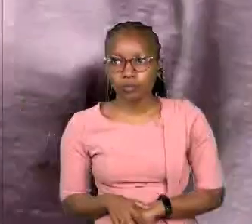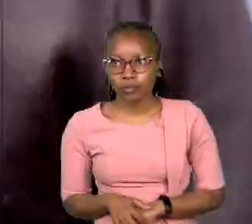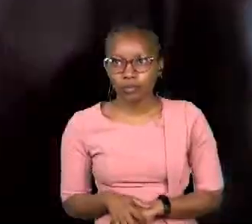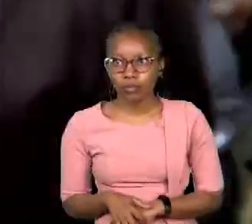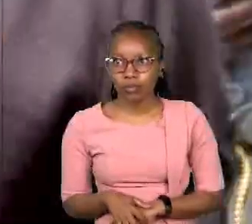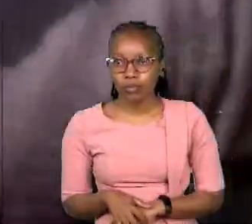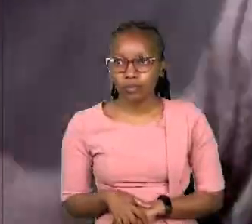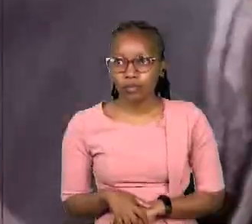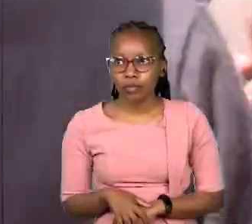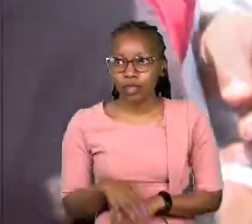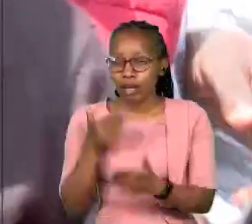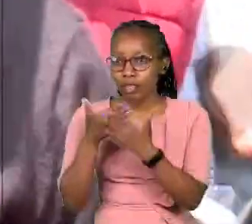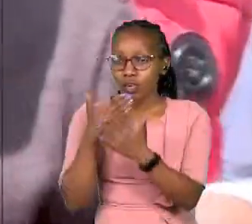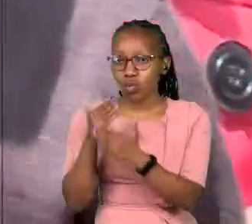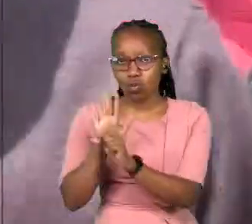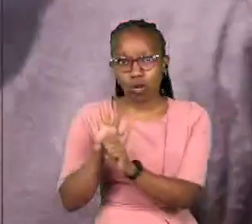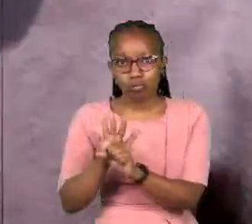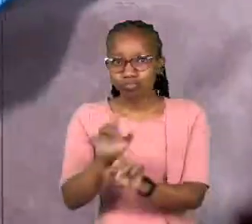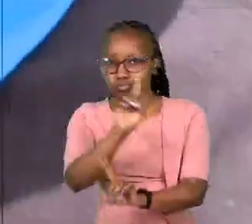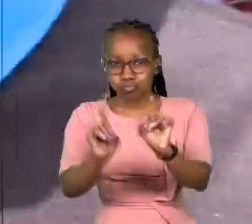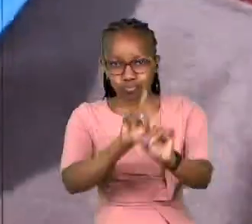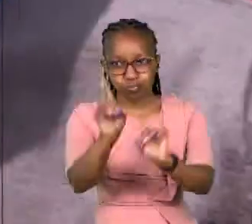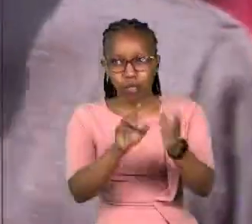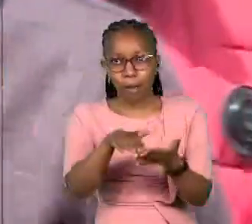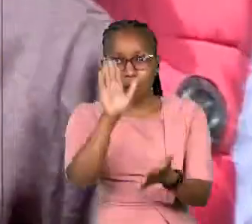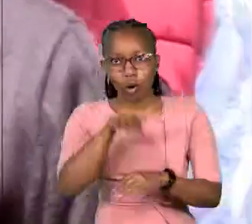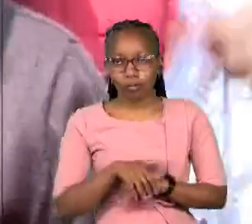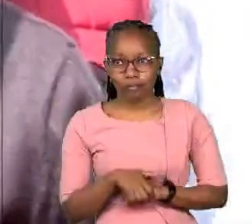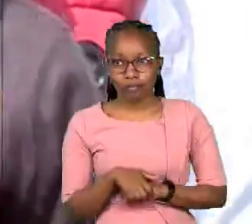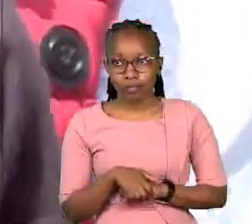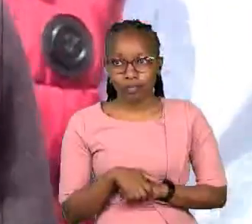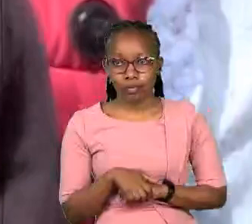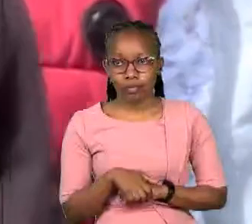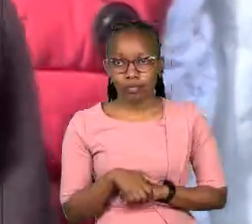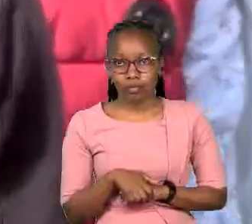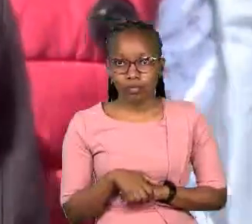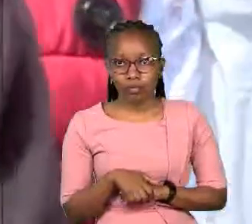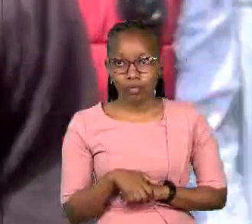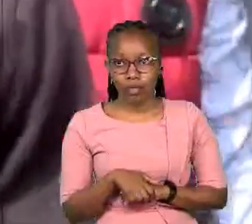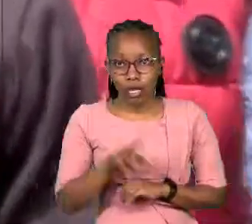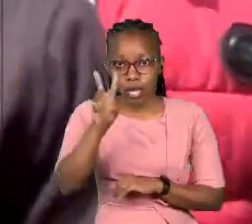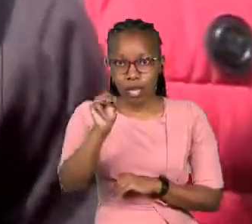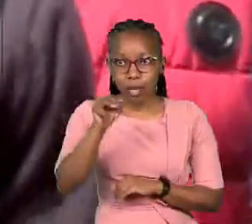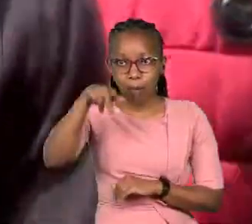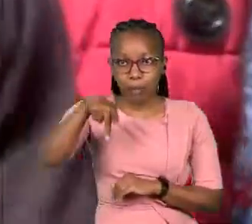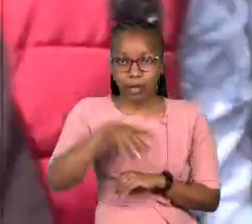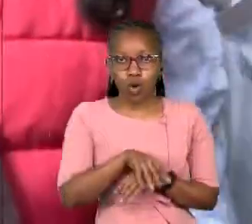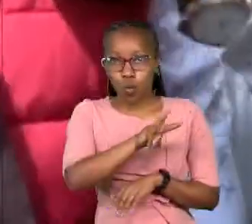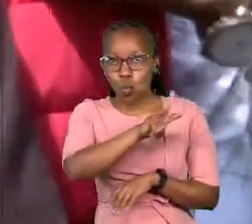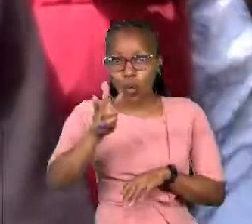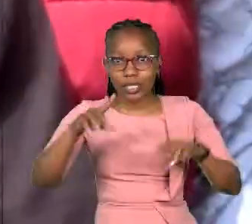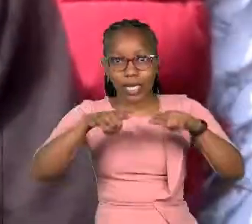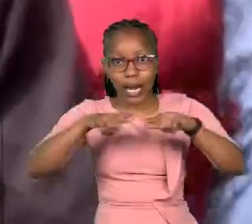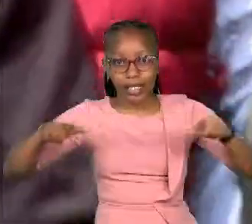Pengine ni maswali tu chungu nzima jinsi ambavyo umeweza kupata kutoka kwa mbunge wa hapa Westlands,